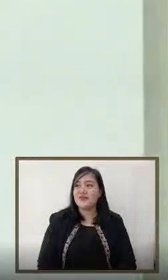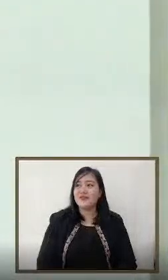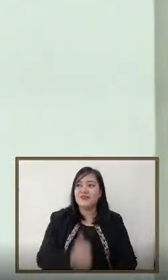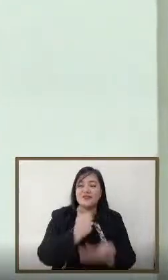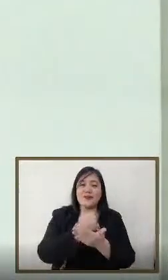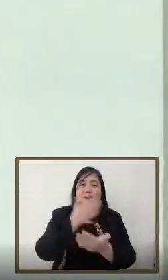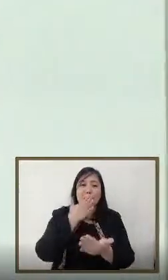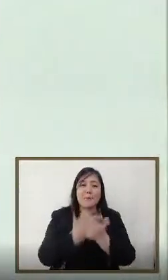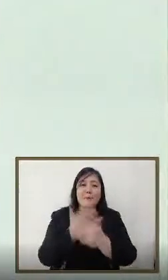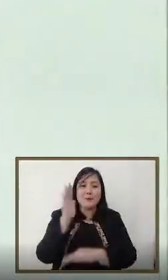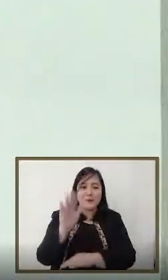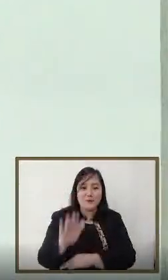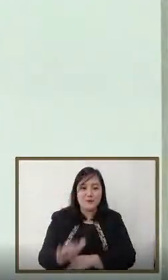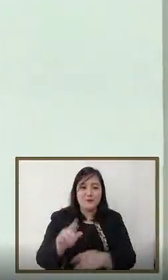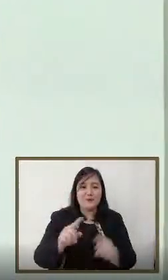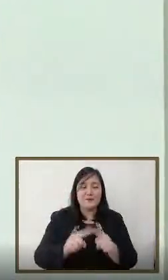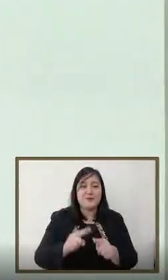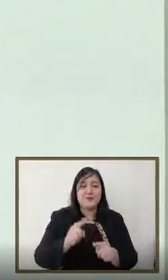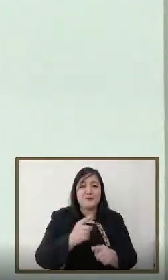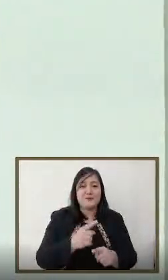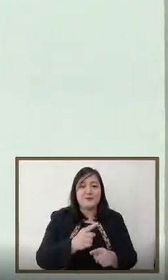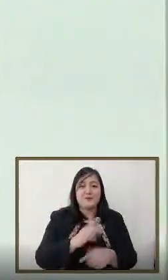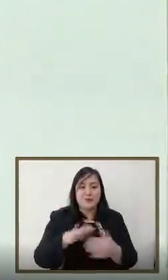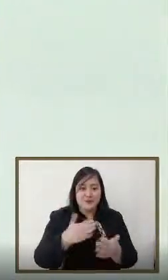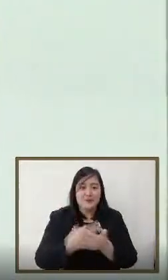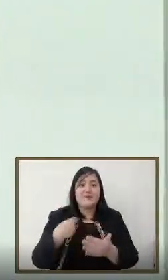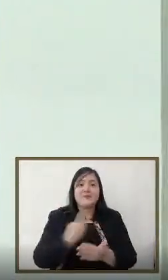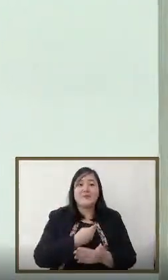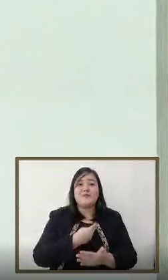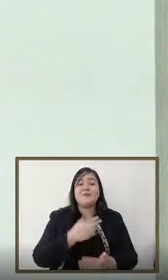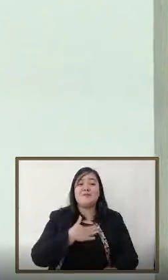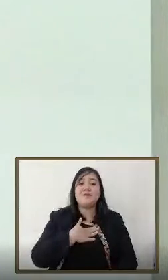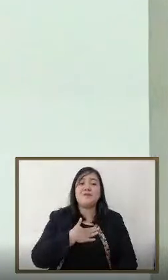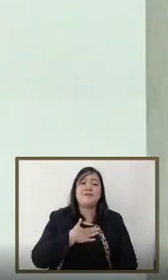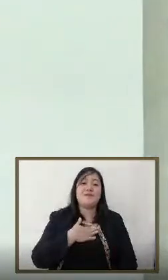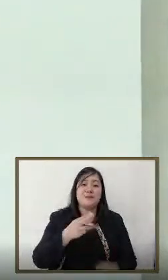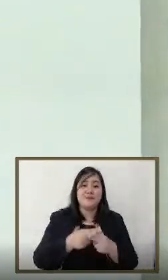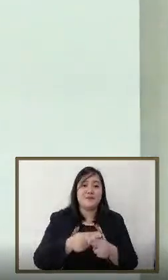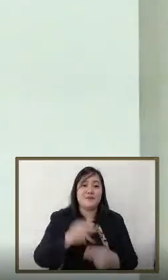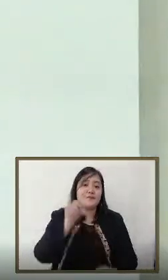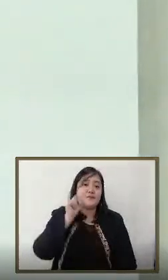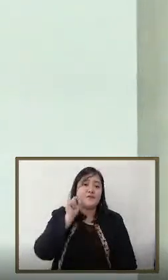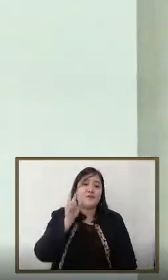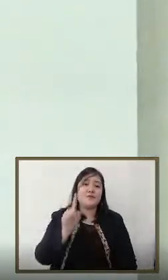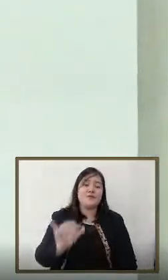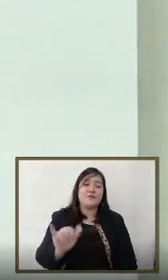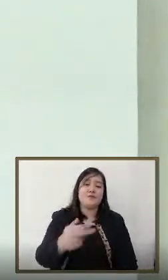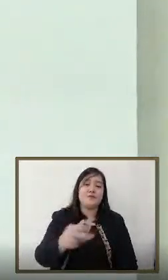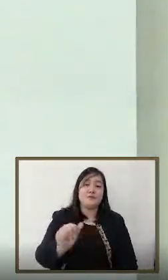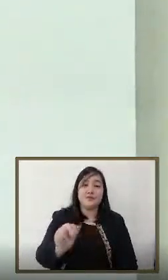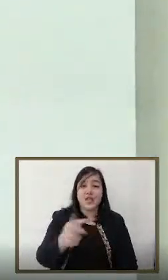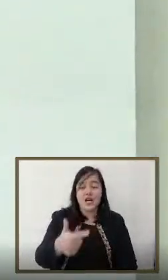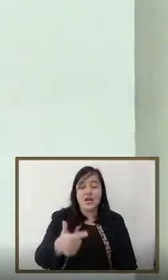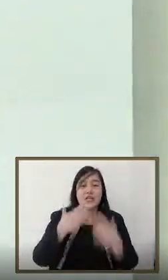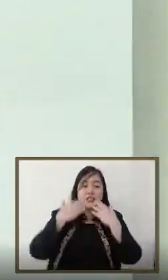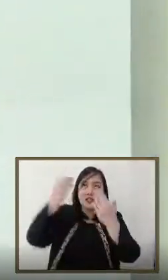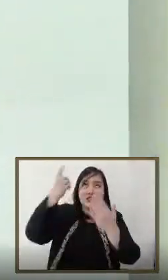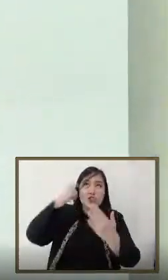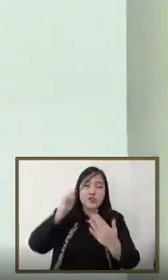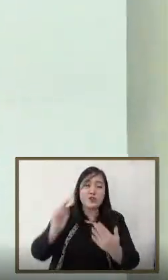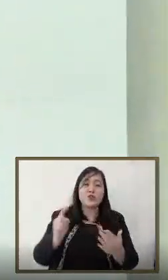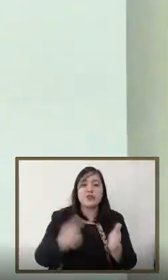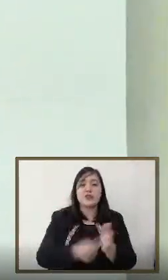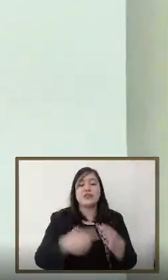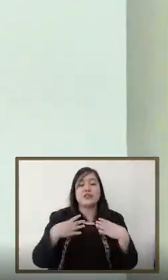Magandang gabi po sa ating lahat. Ako po ulit si Sister Yang. Nagpapasalamat po ako sa Panginoon sa privilege po na ito na